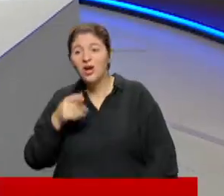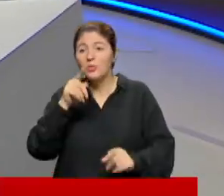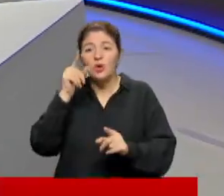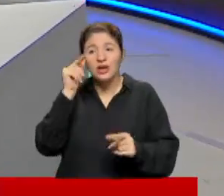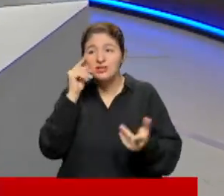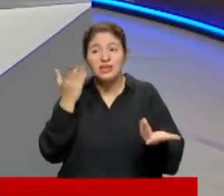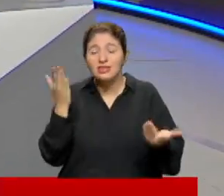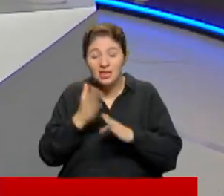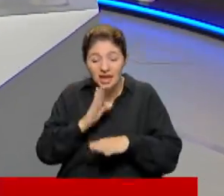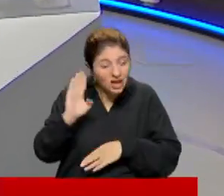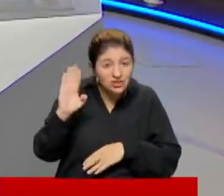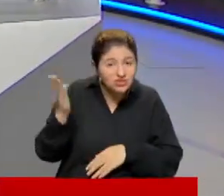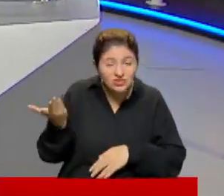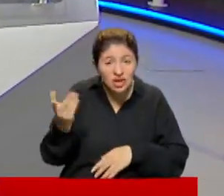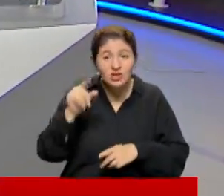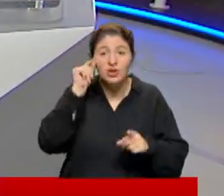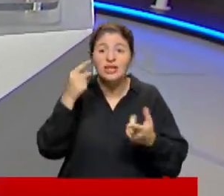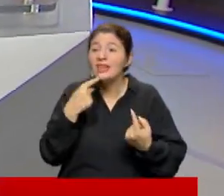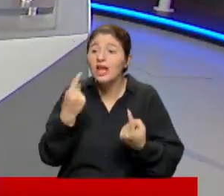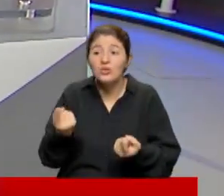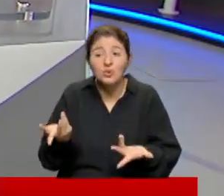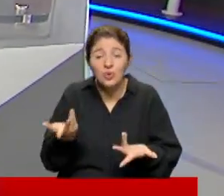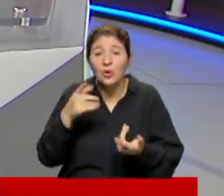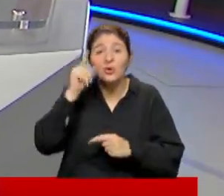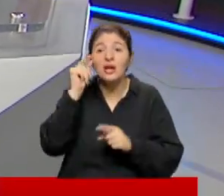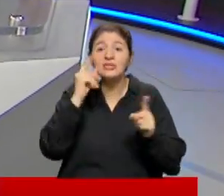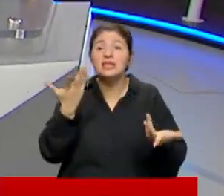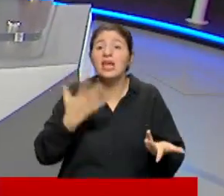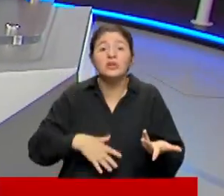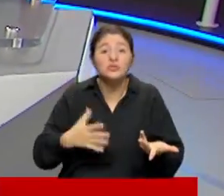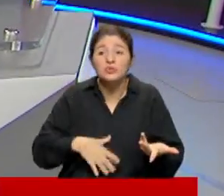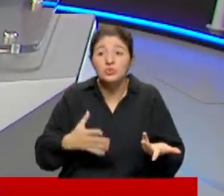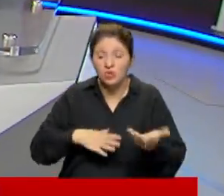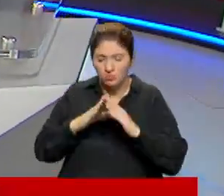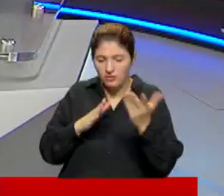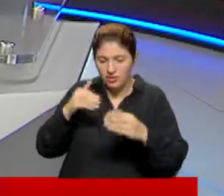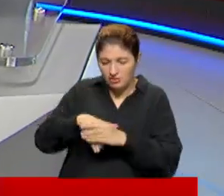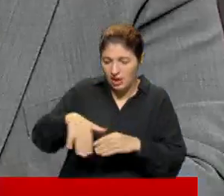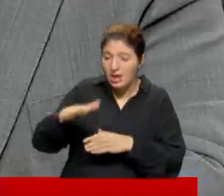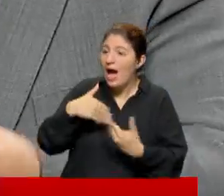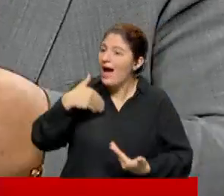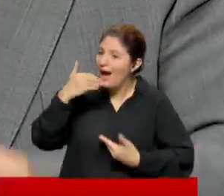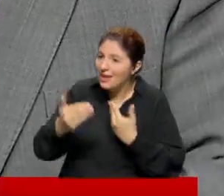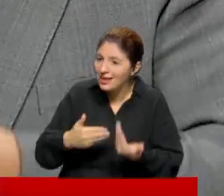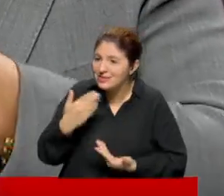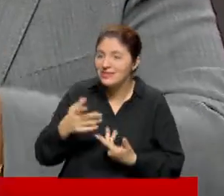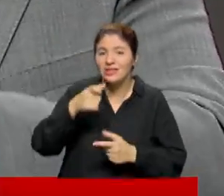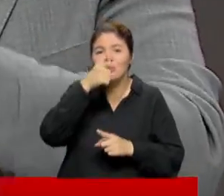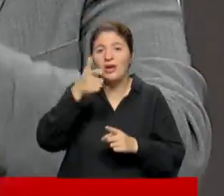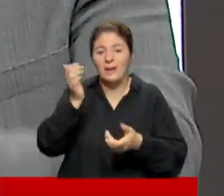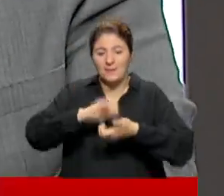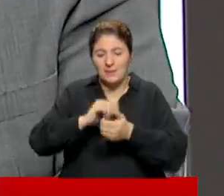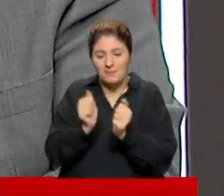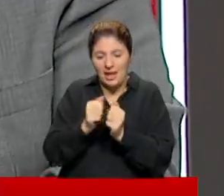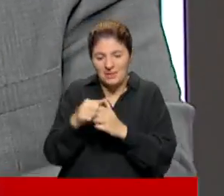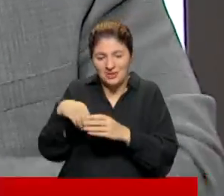Yunanistan'a niye gideceğiz Yunanistan ne diyor Yunanistan ne istiyor muhalefet partilerine anlatsan Türkiye'de birlik ve